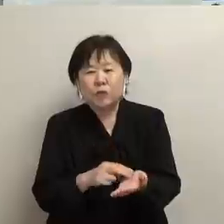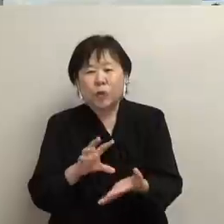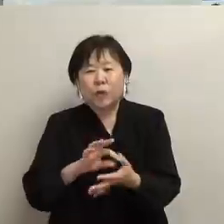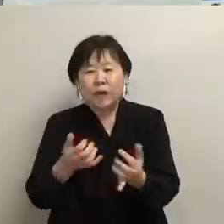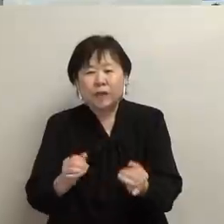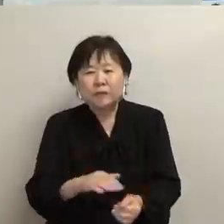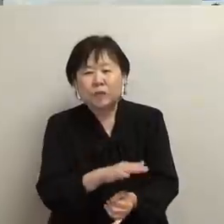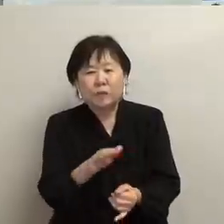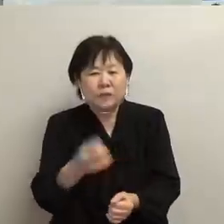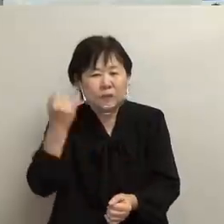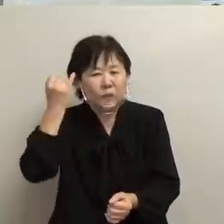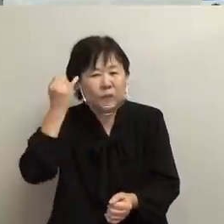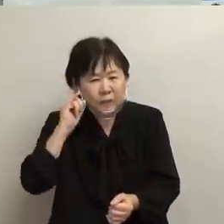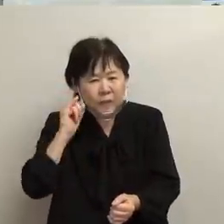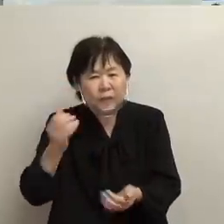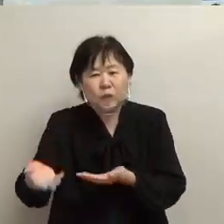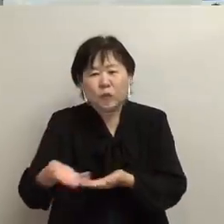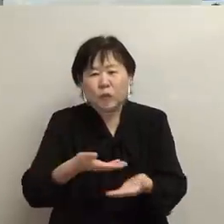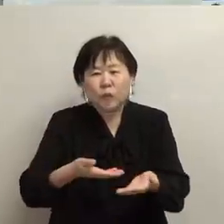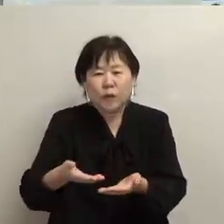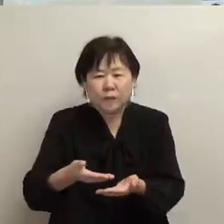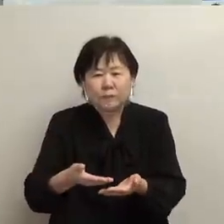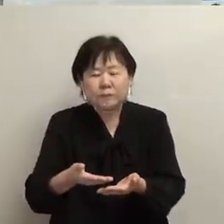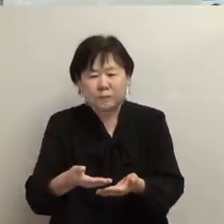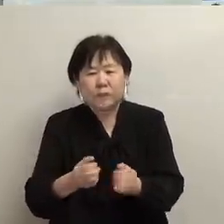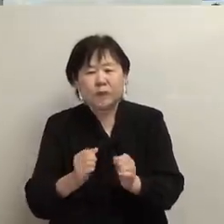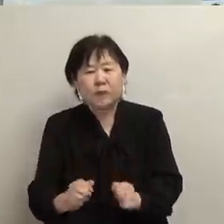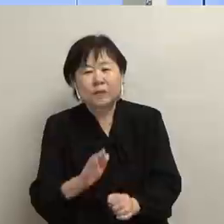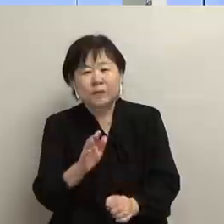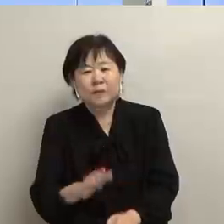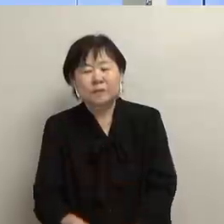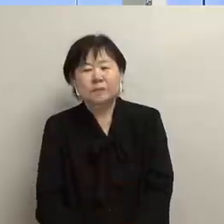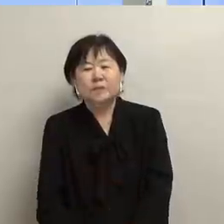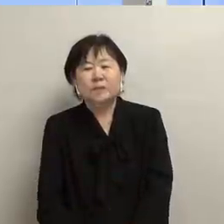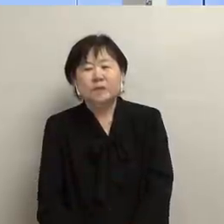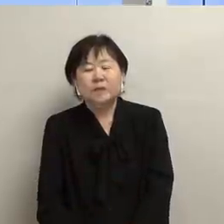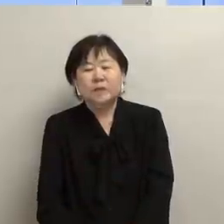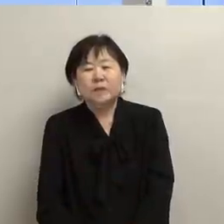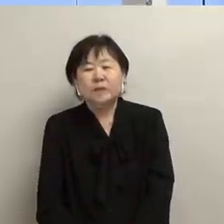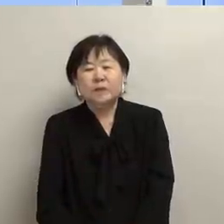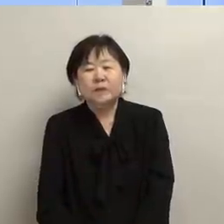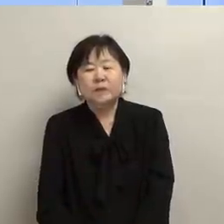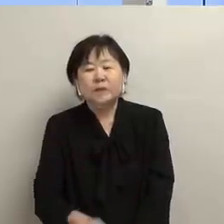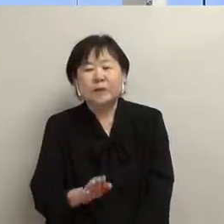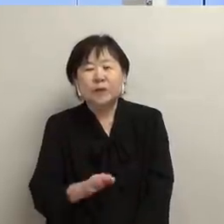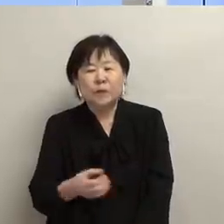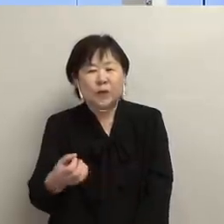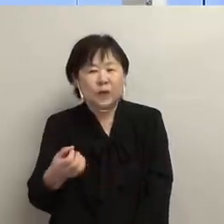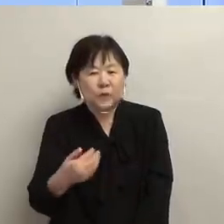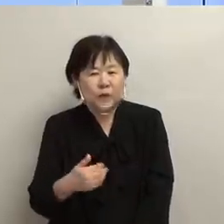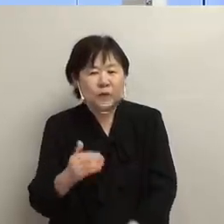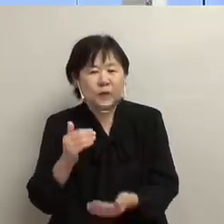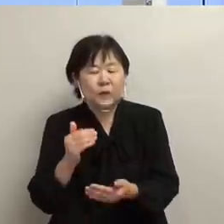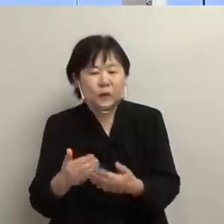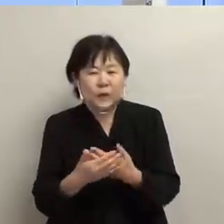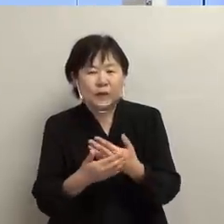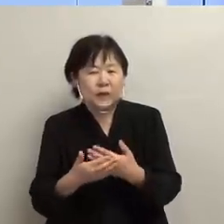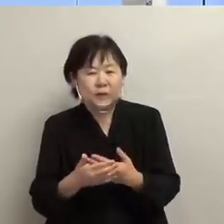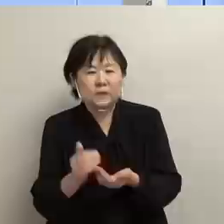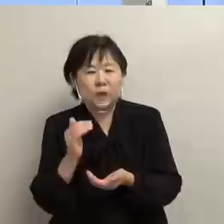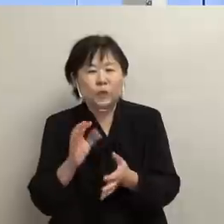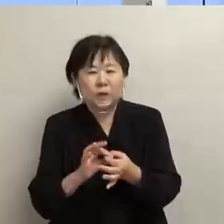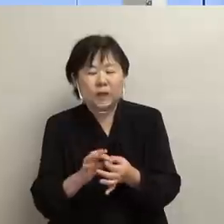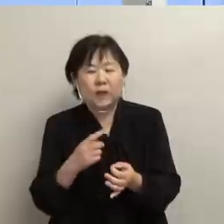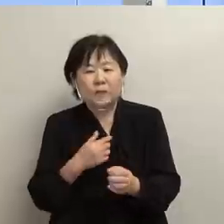様々に健康感とか調整をさせていただいておりますあの今のブリードさんのおっしゃったことはとても大事なことなんでちょっと私がも補足させて